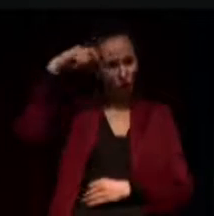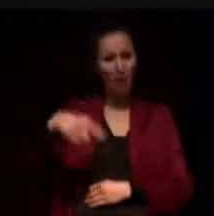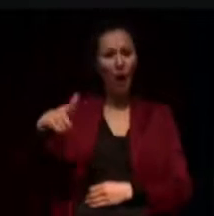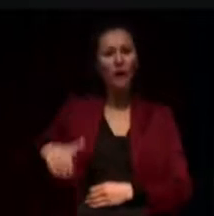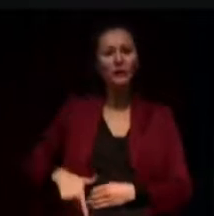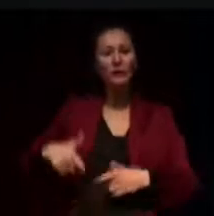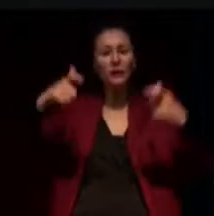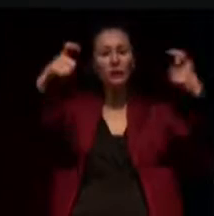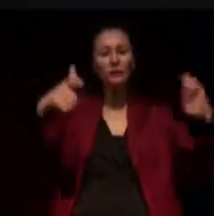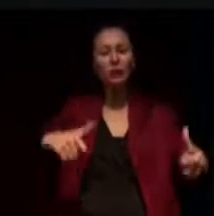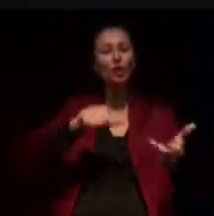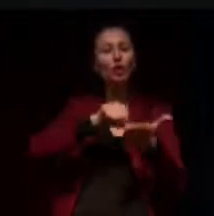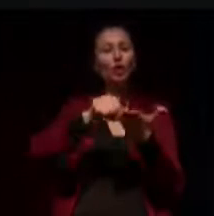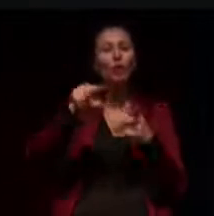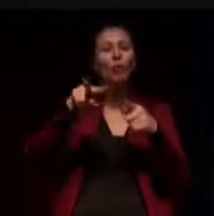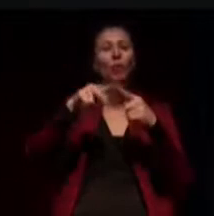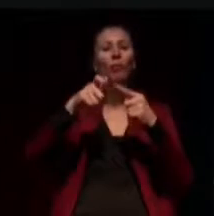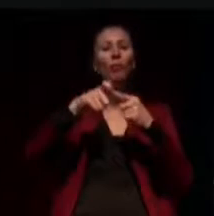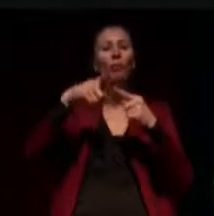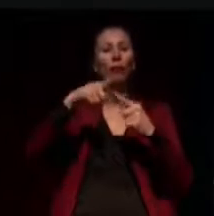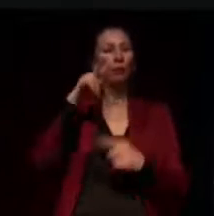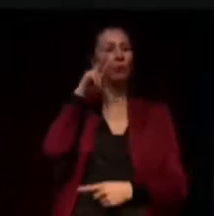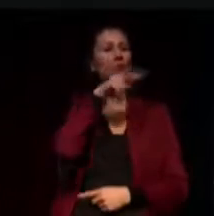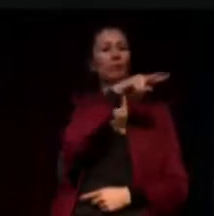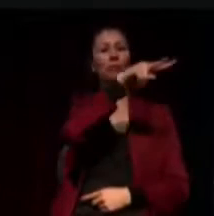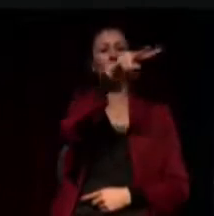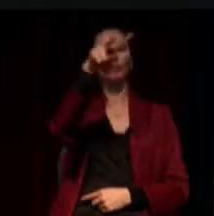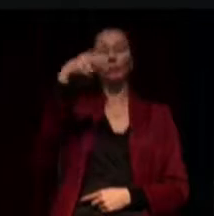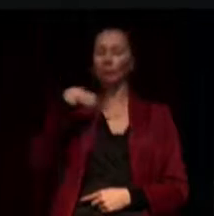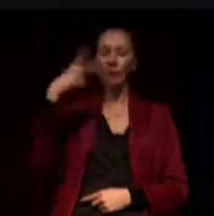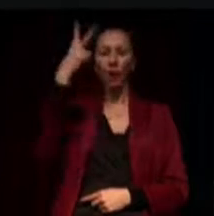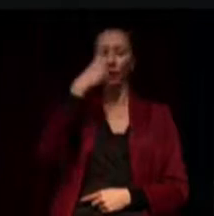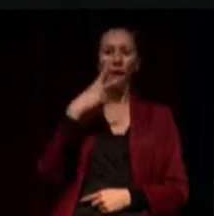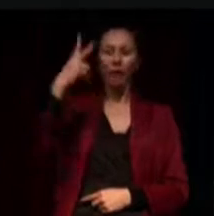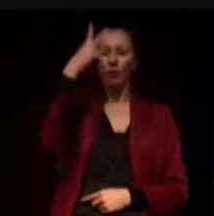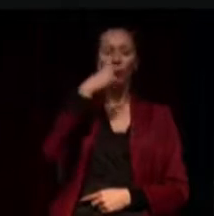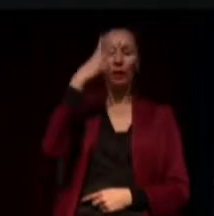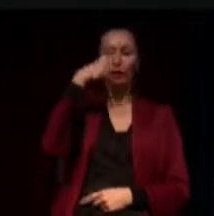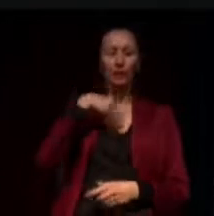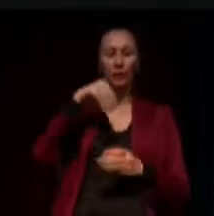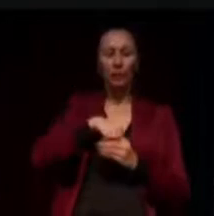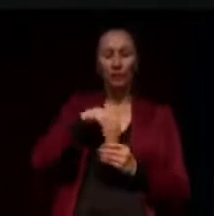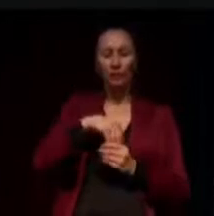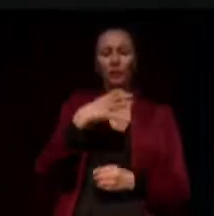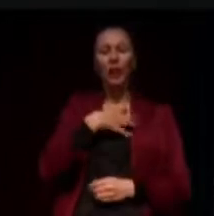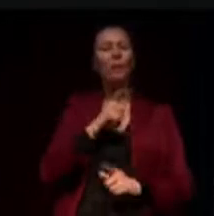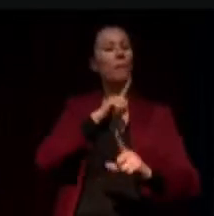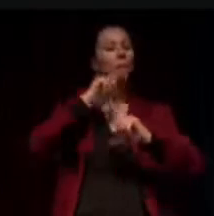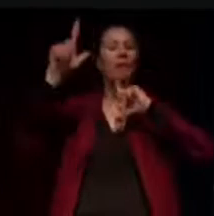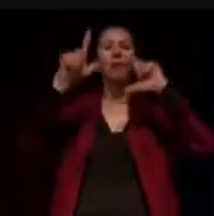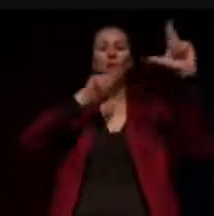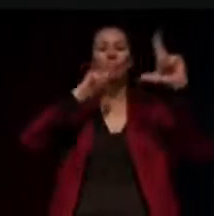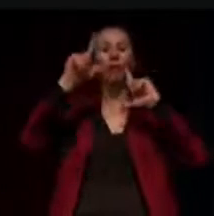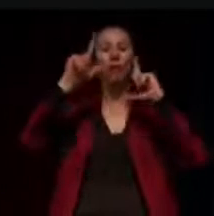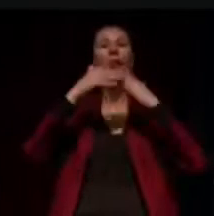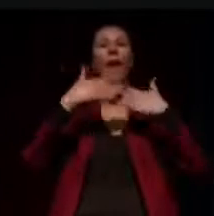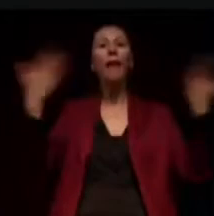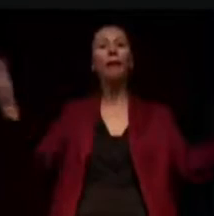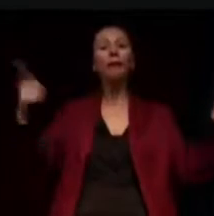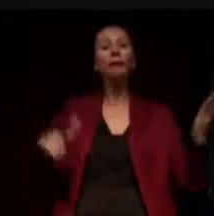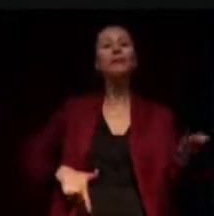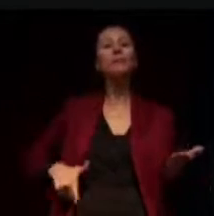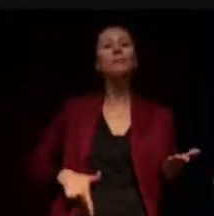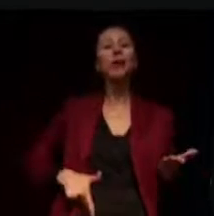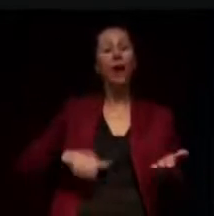ettiğimiz İzmir tüm netliğiyle görünüyordu. Hışkırarak ağlamaya başladım, bas bas bağırıyordum. Ey